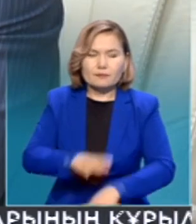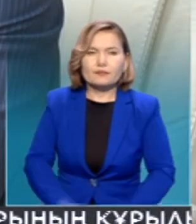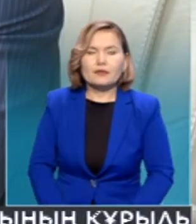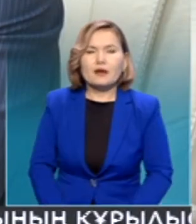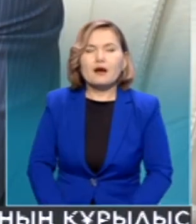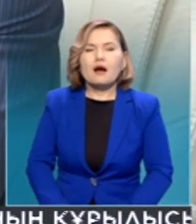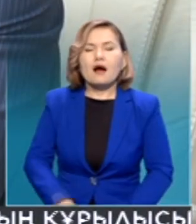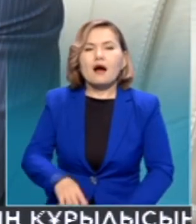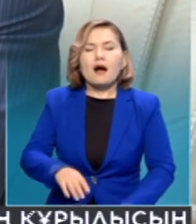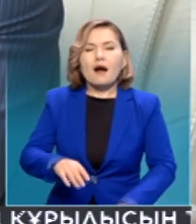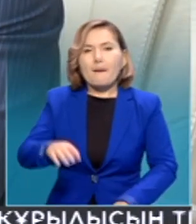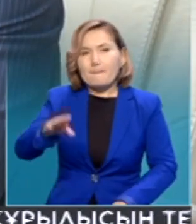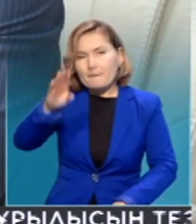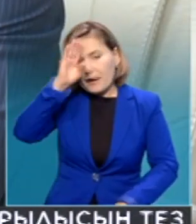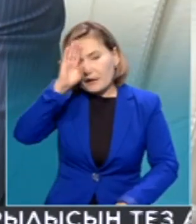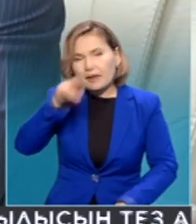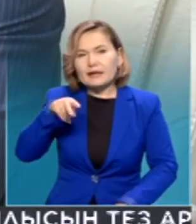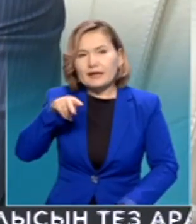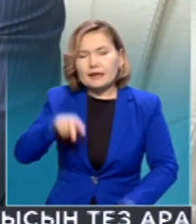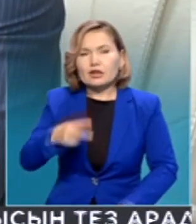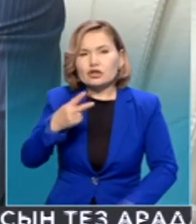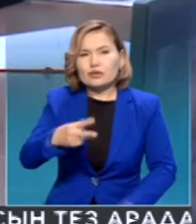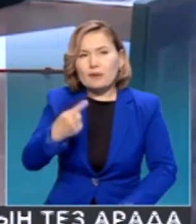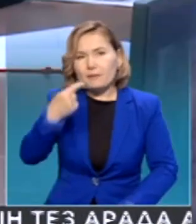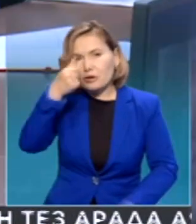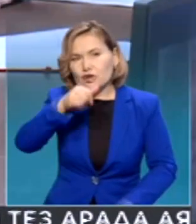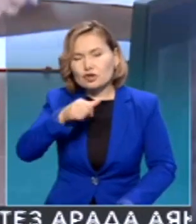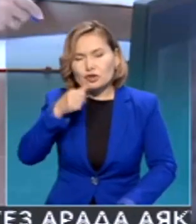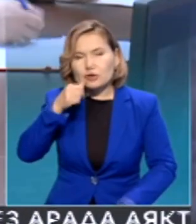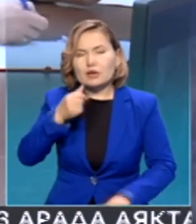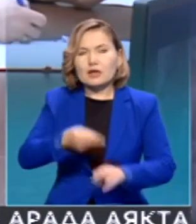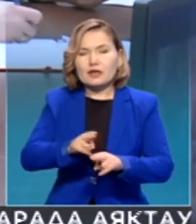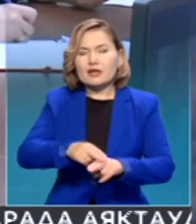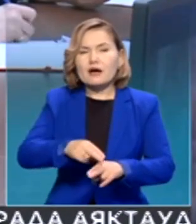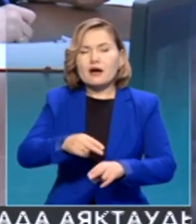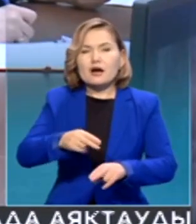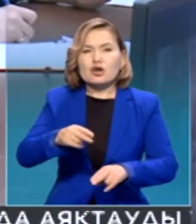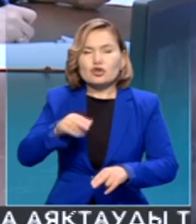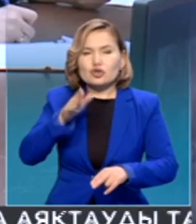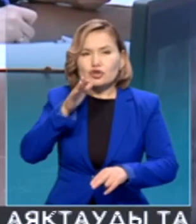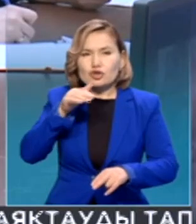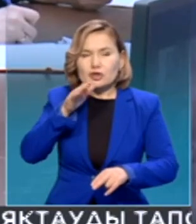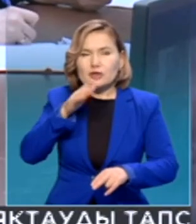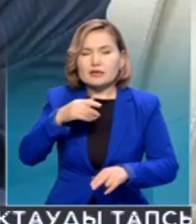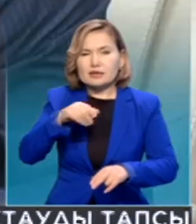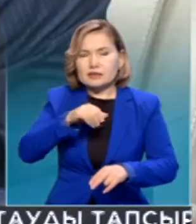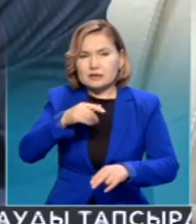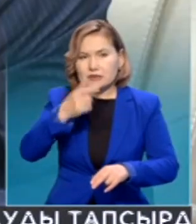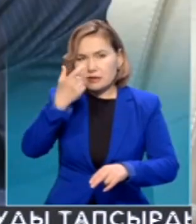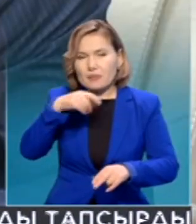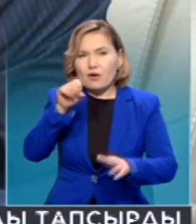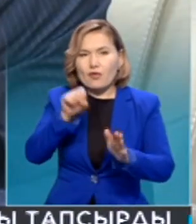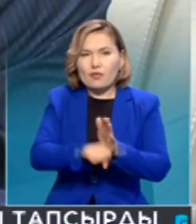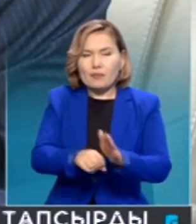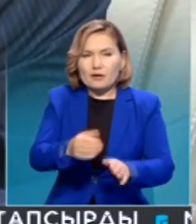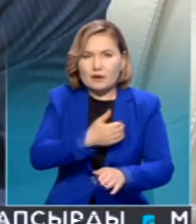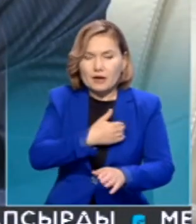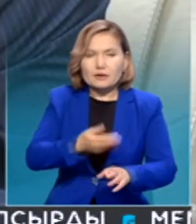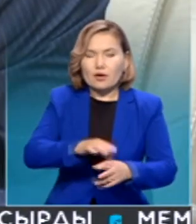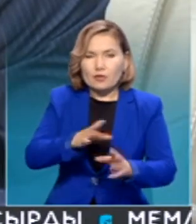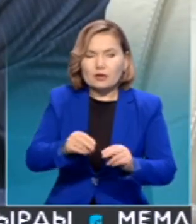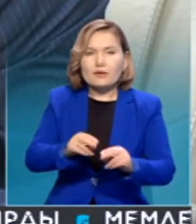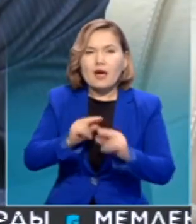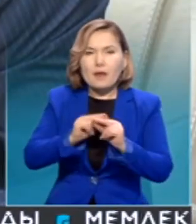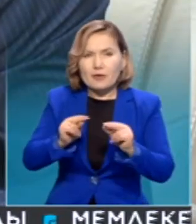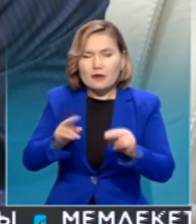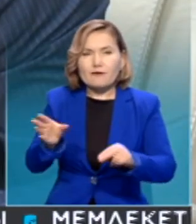Бала 2021 жылы өз-өзіне қол жұмсамақ болыпты. Оның бойында психологиялық ауытқушылық барын ұзақ уақыт емделіп жүрген мектеп әкімшілігі білген,